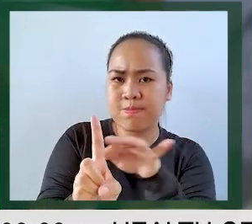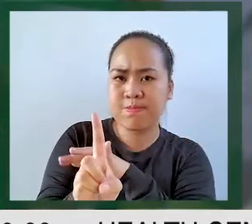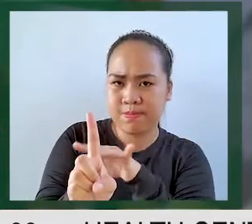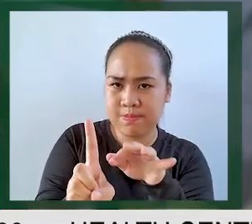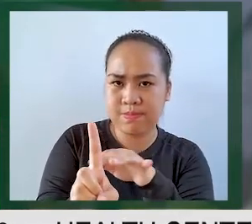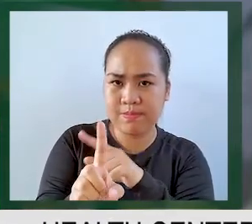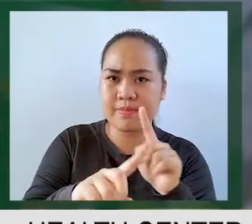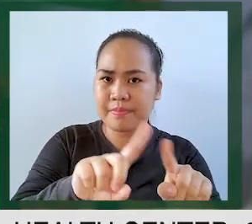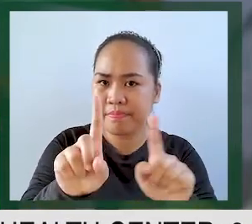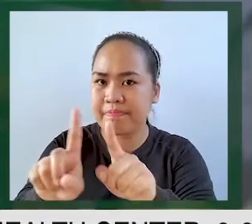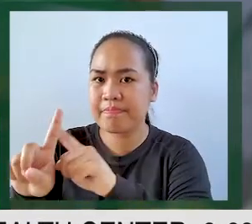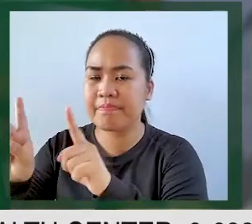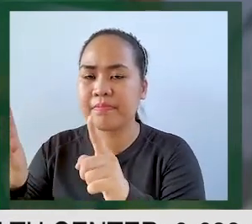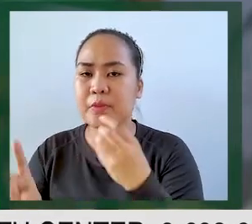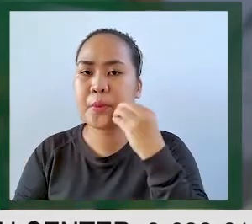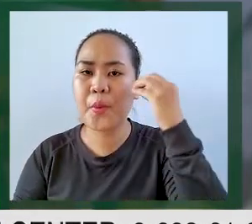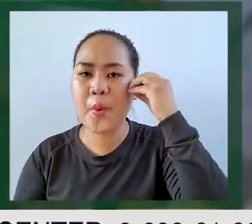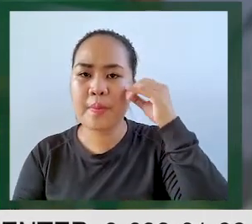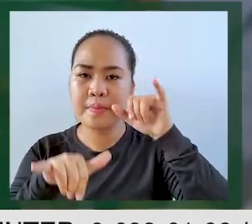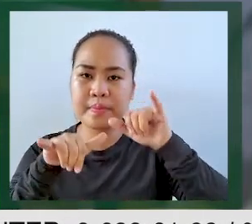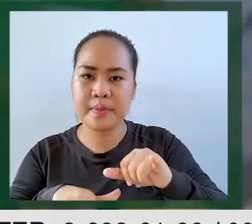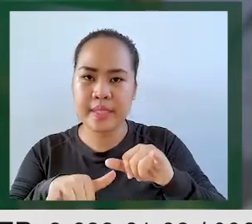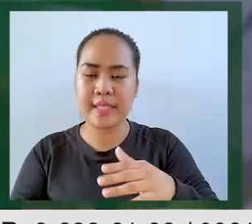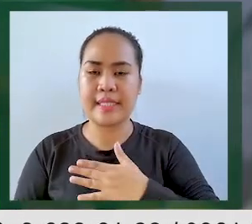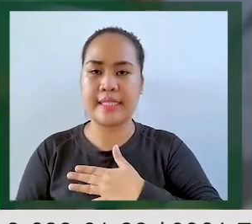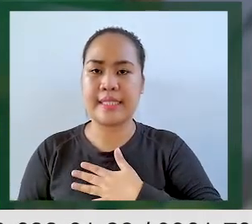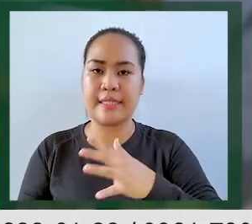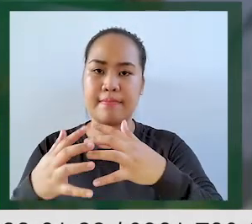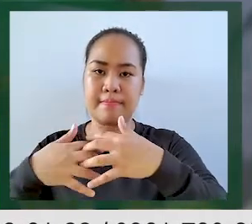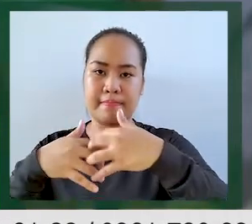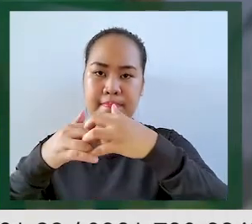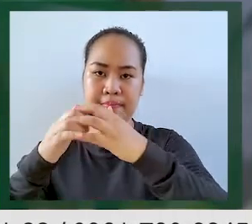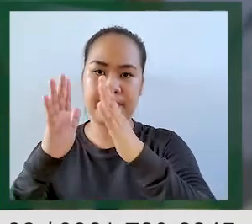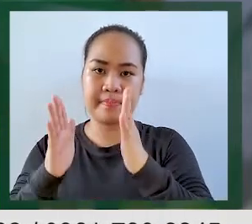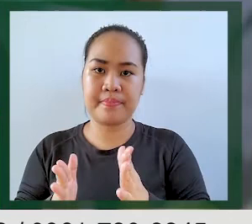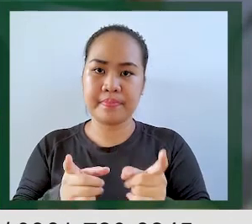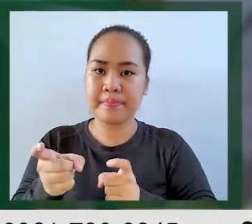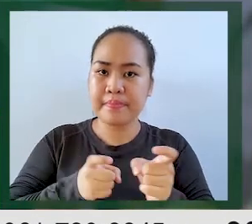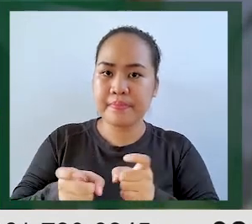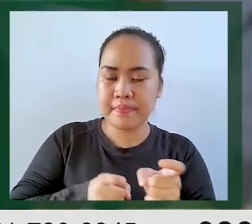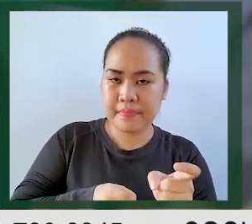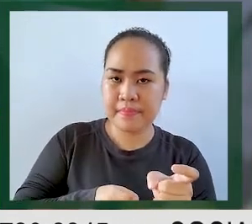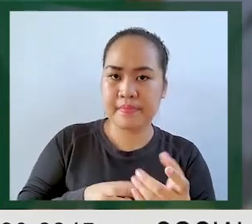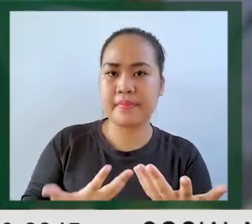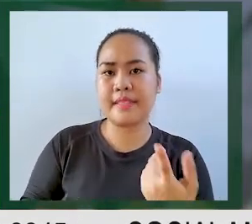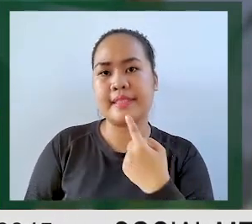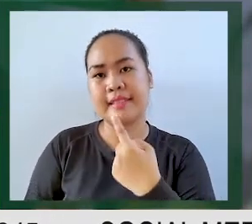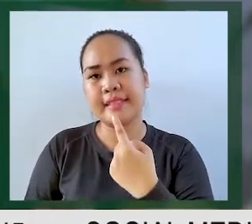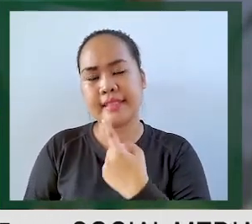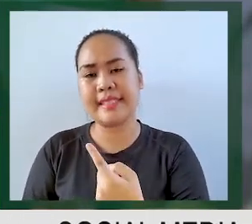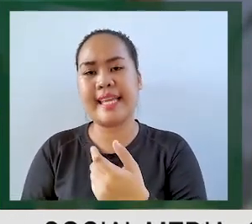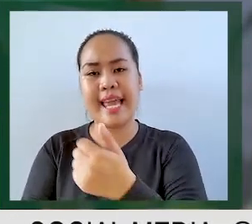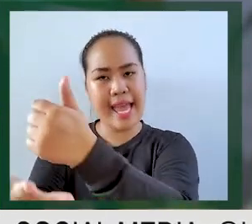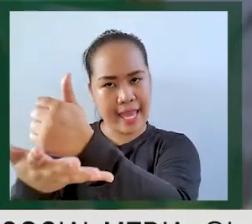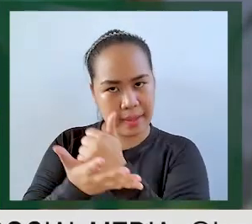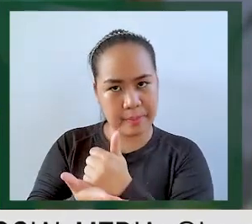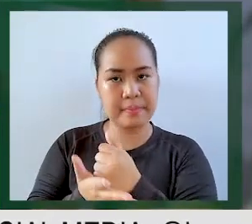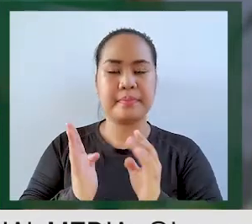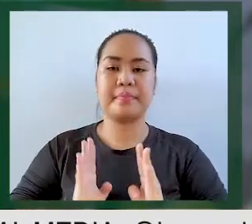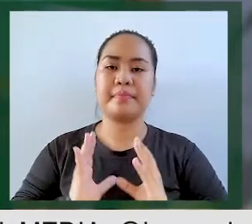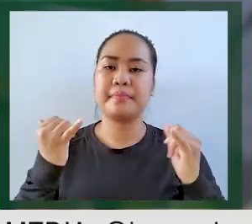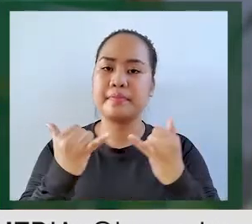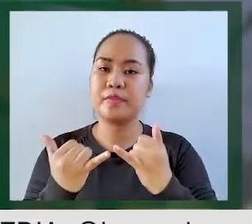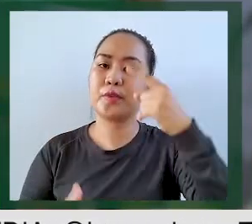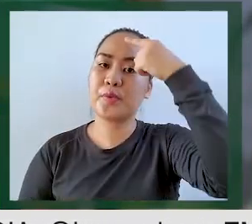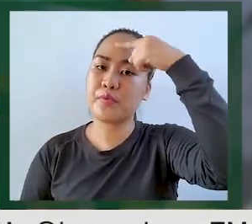ang safety standards, safety protocols sa inyong mga tenants, no. Communication lamang po 'yan, eh,